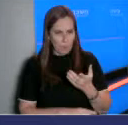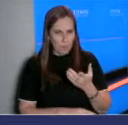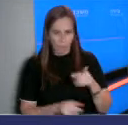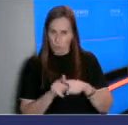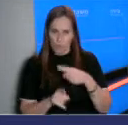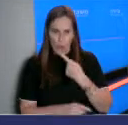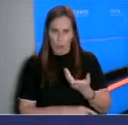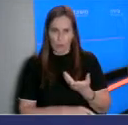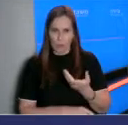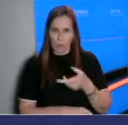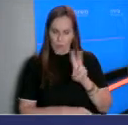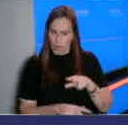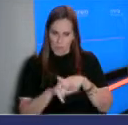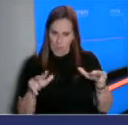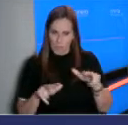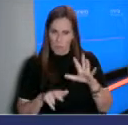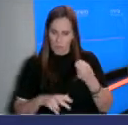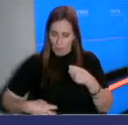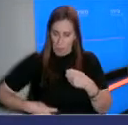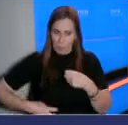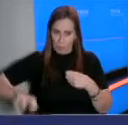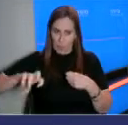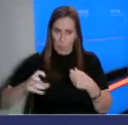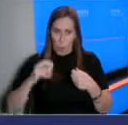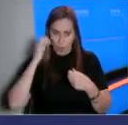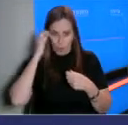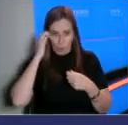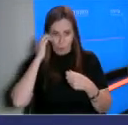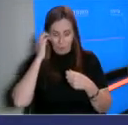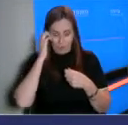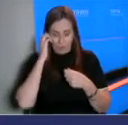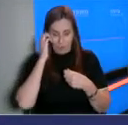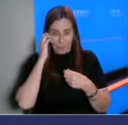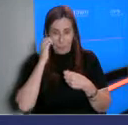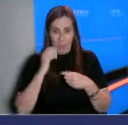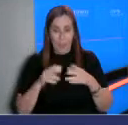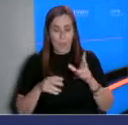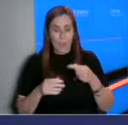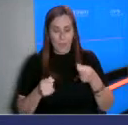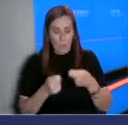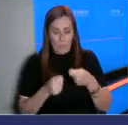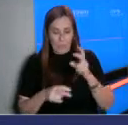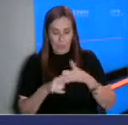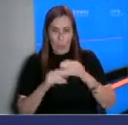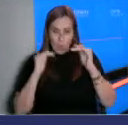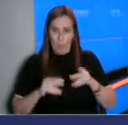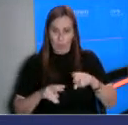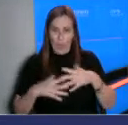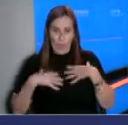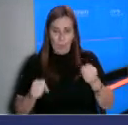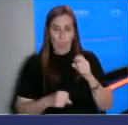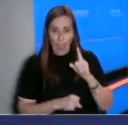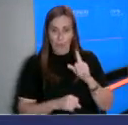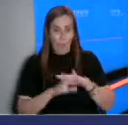כמו שאמרת, יש מצב שאם אנחנו מורידים את התחול, הנוגדנים למחלה הזאת יורדים ואז אפשר להירפא,